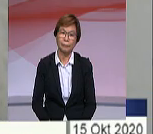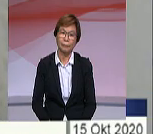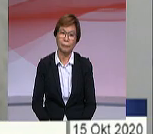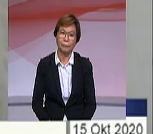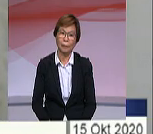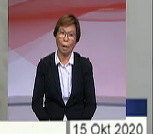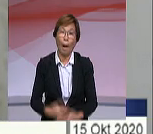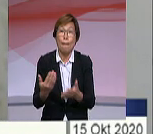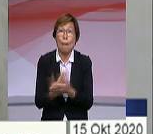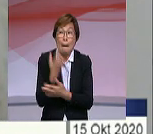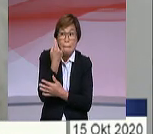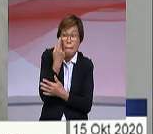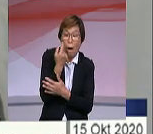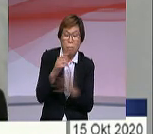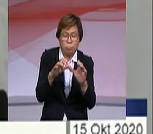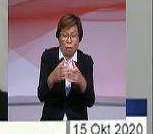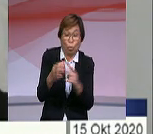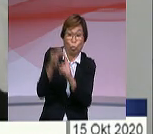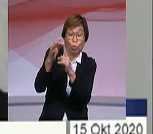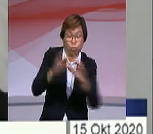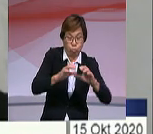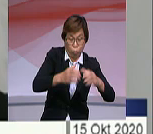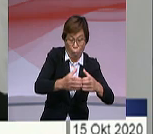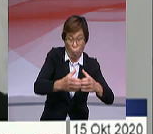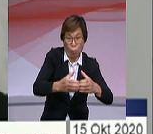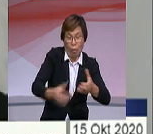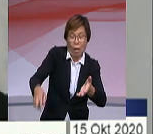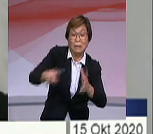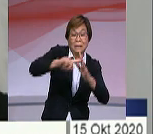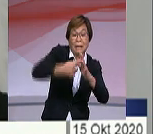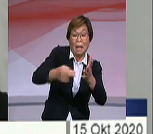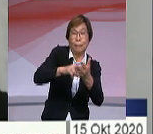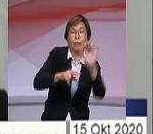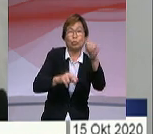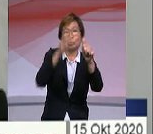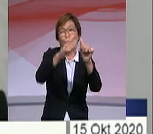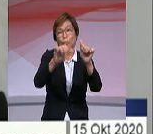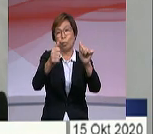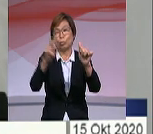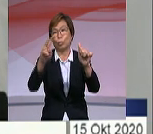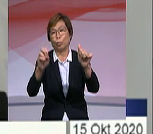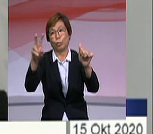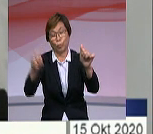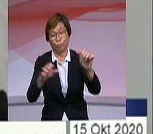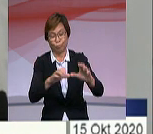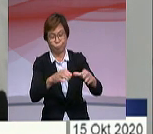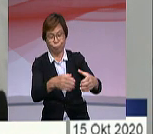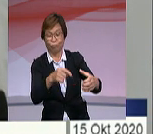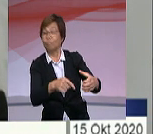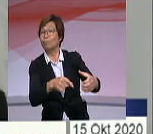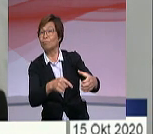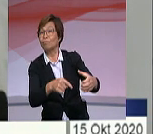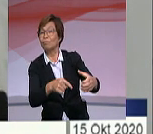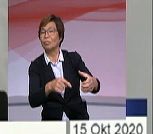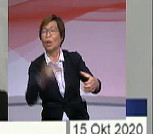status terkini kluster utama. Kluster ini mula dilaporkan pada 10 Oktober 2020 yang